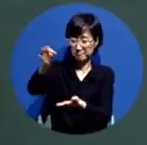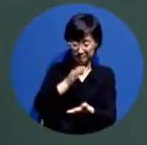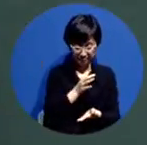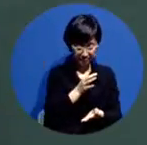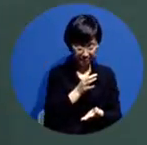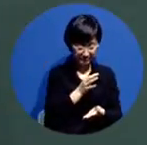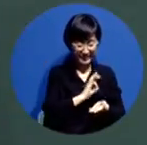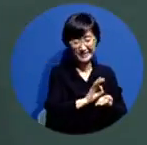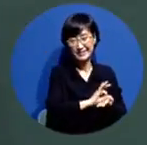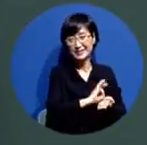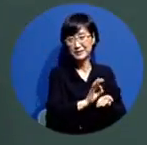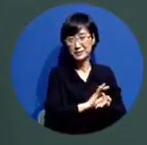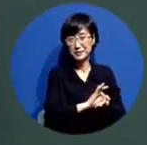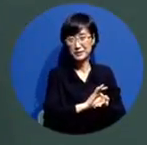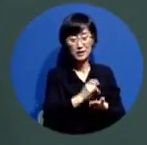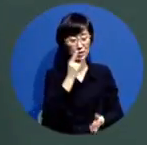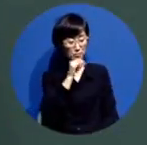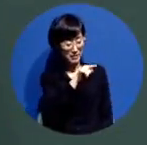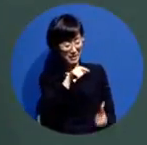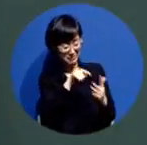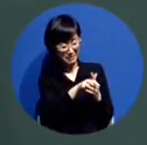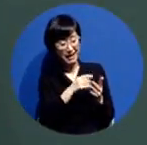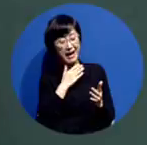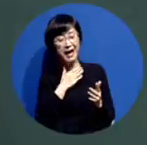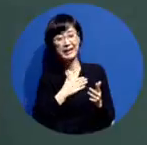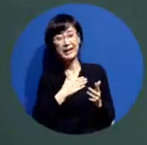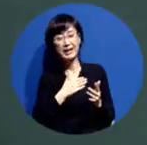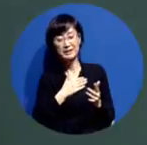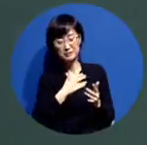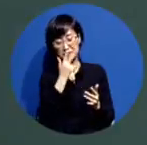父母假装不知道，再给他一点. 어쨌든 이 부모님 눈치를 보고 사는 거예요.